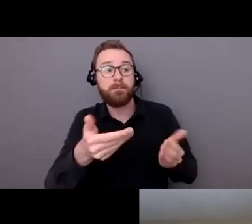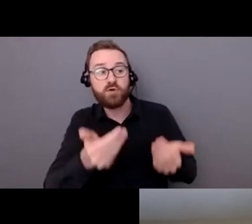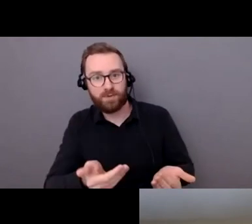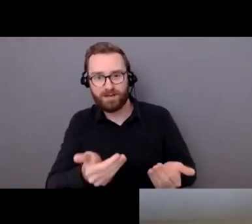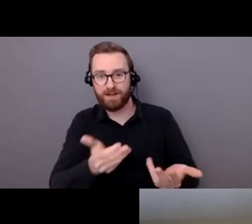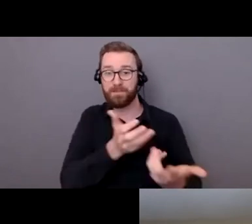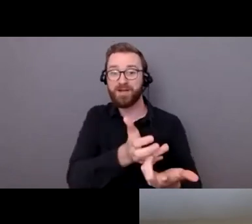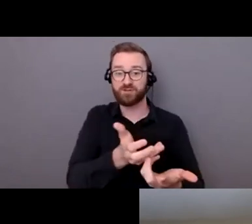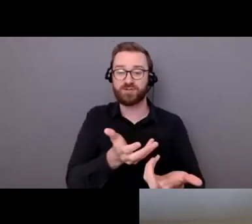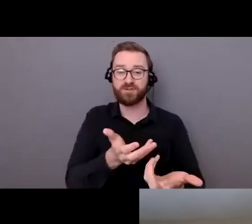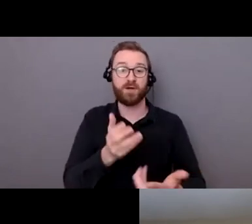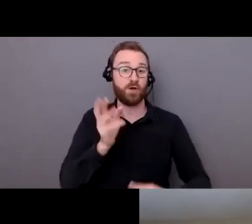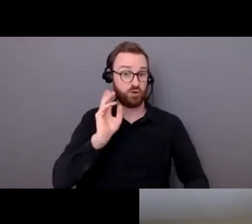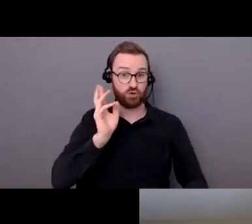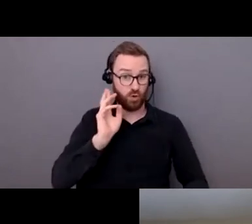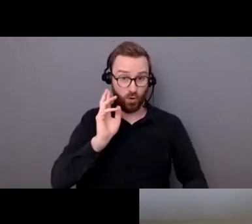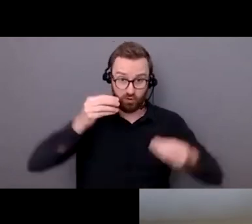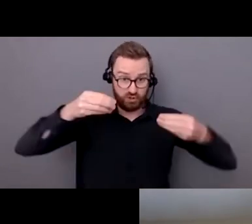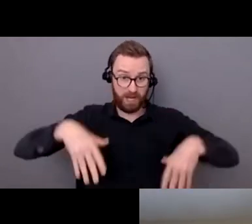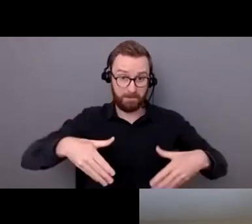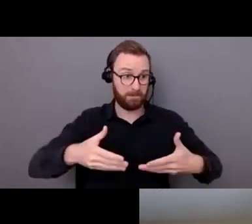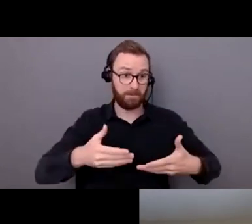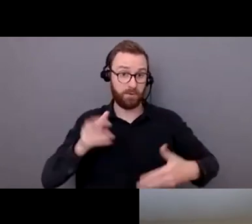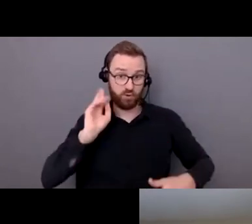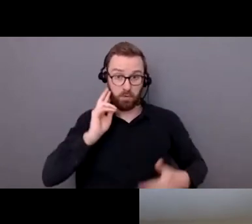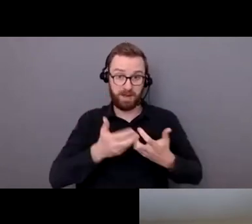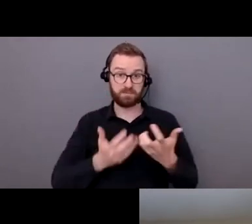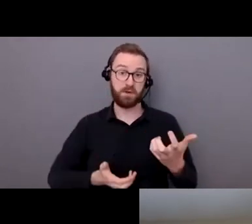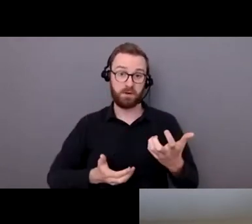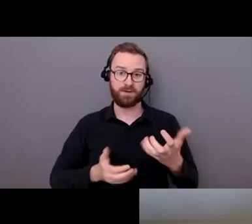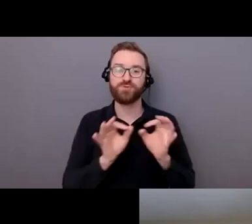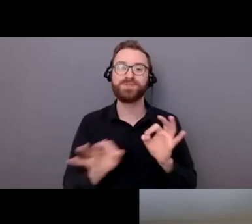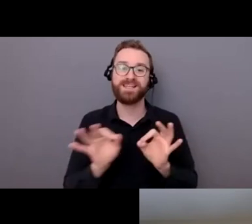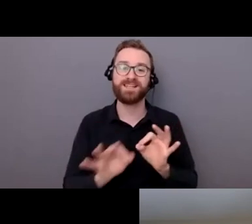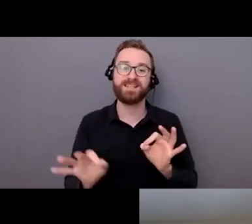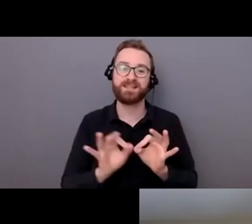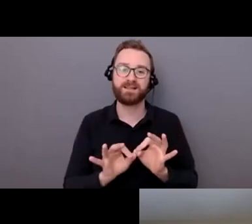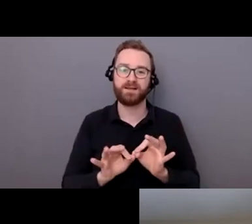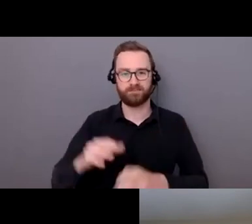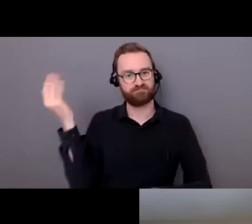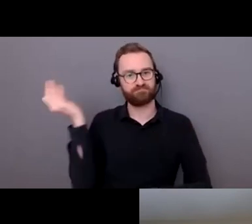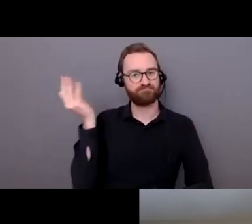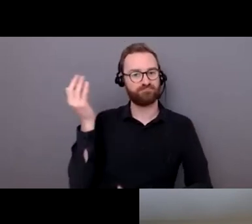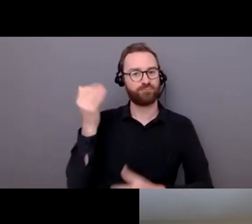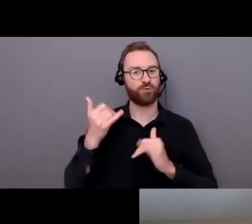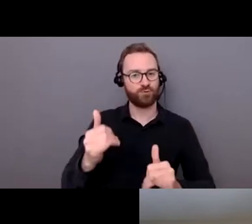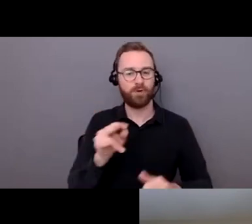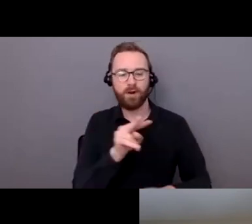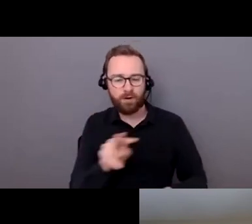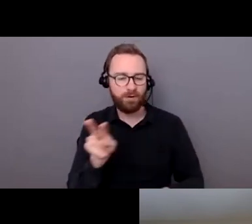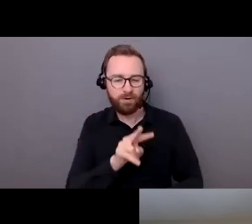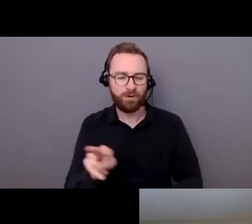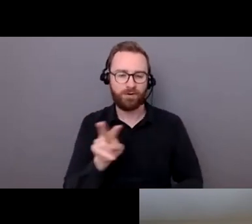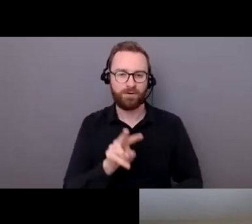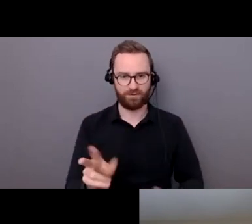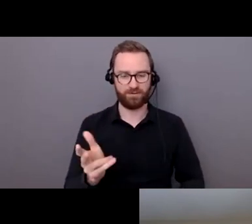que si le son nous lâche aujourd'hui, ben, si on a le sous-titre, on pourrait continuer la présentation et lire les sous-titres.